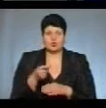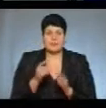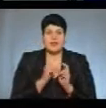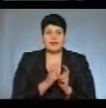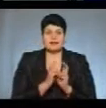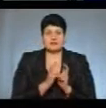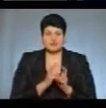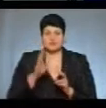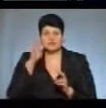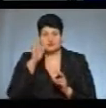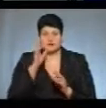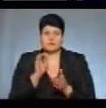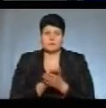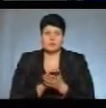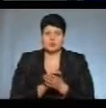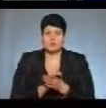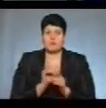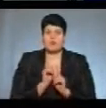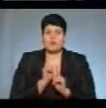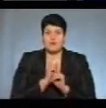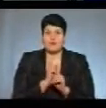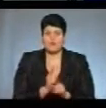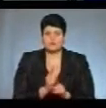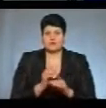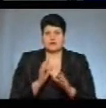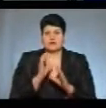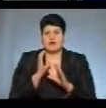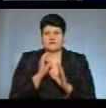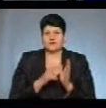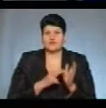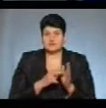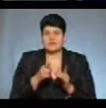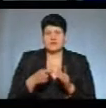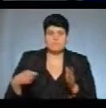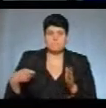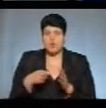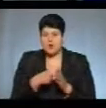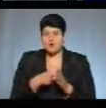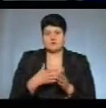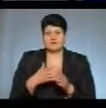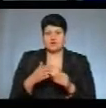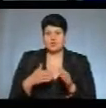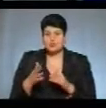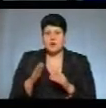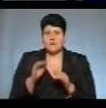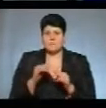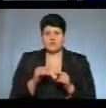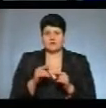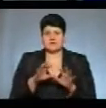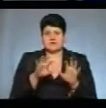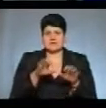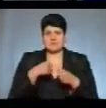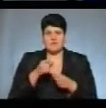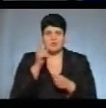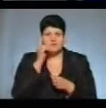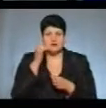електричкою. Чоловік, з яким вона познайомилась, проводив її до автовокзалу. Він її поранив у поперек і руку. Після цього нападник відібрав